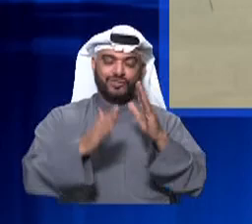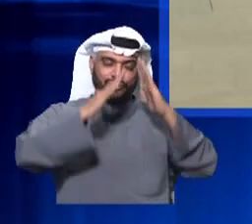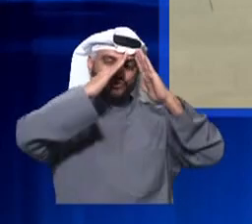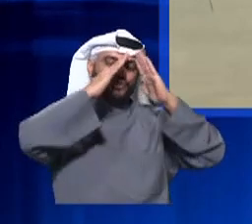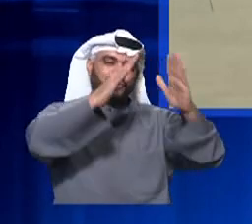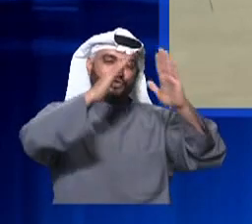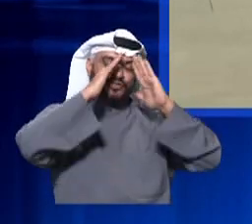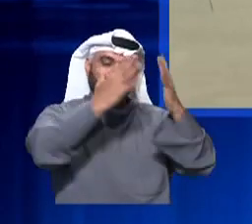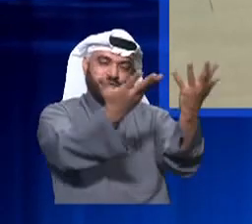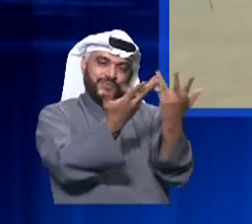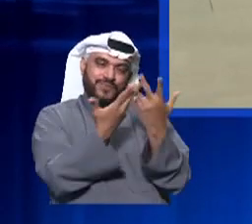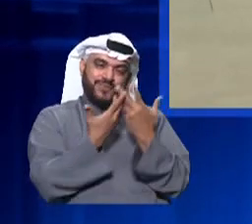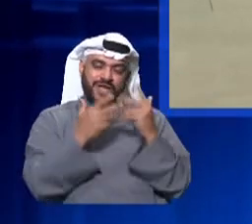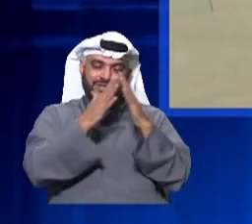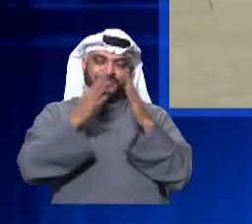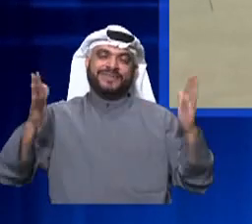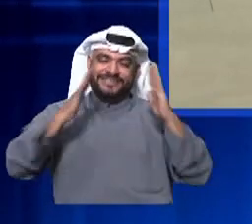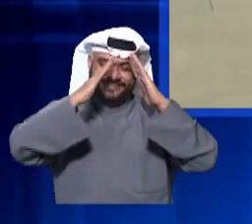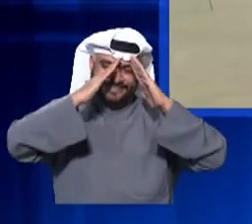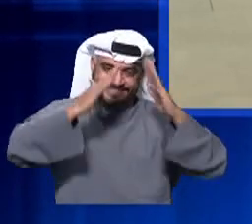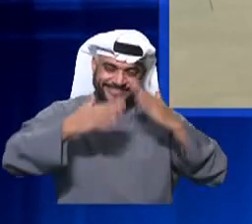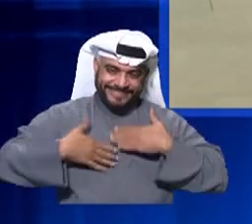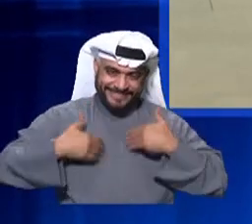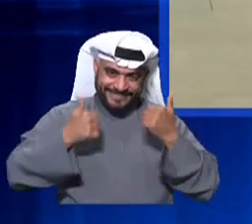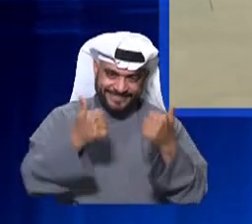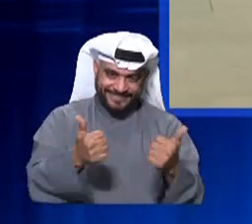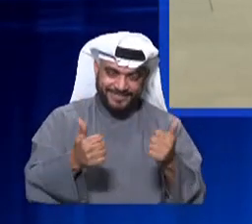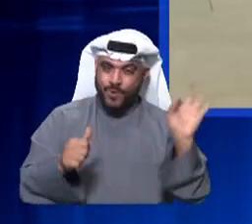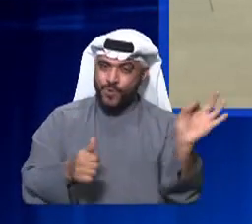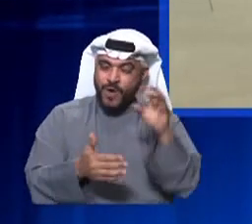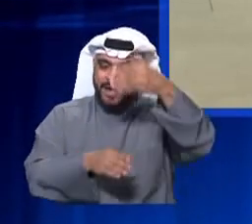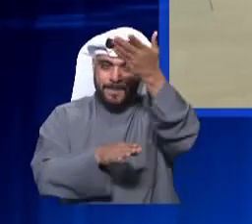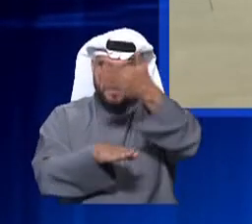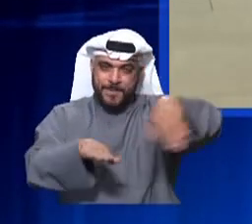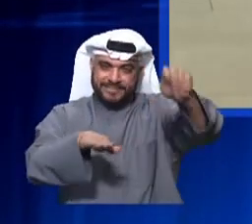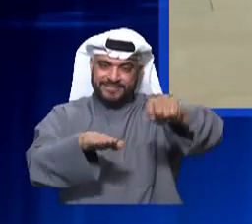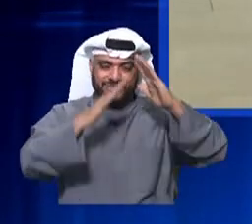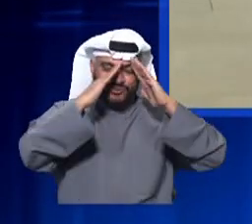جزيلا لك رائد الشمري مراسل تلفزيون دولة الكويت من مجلس الأمة، شكرا جزيلا.